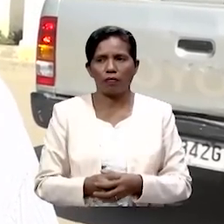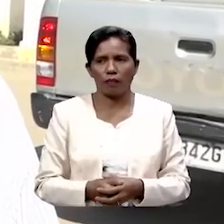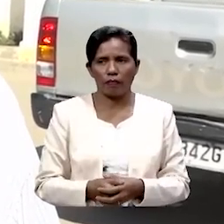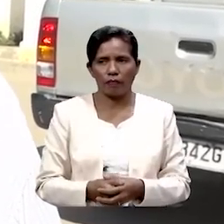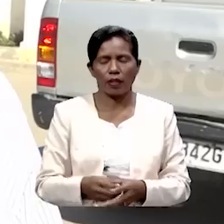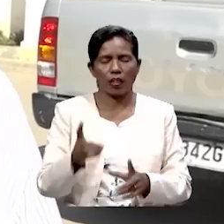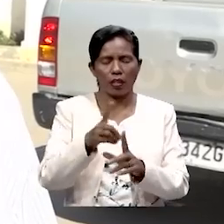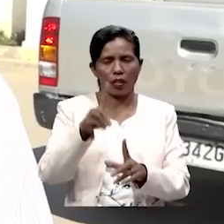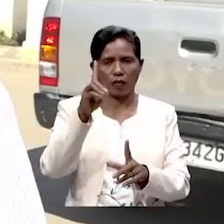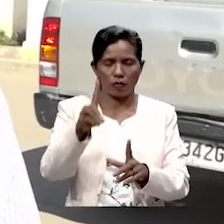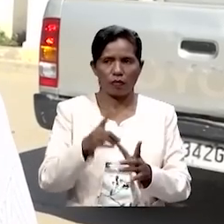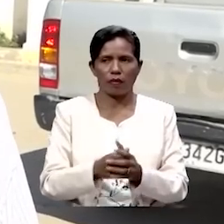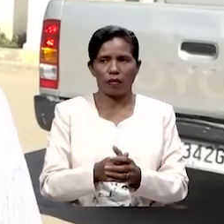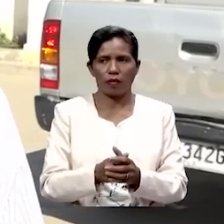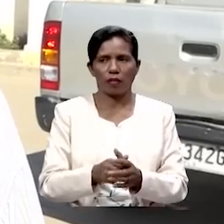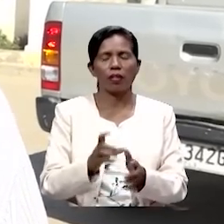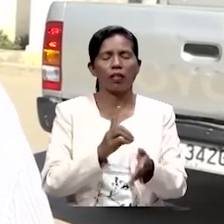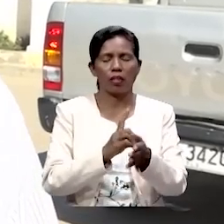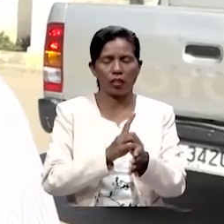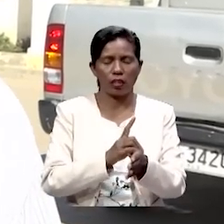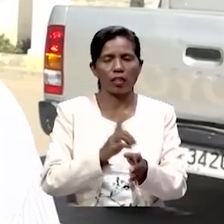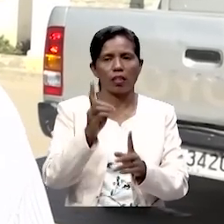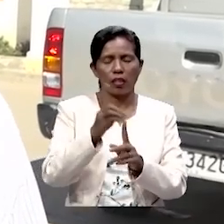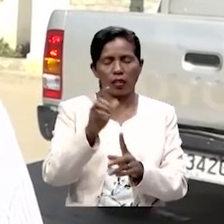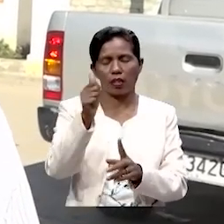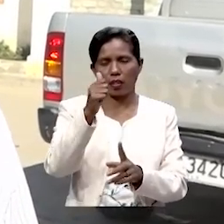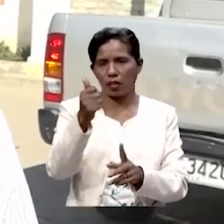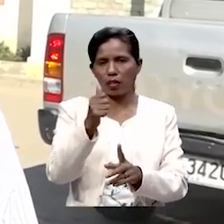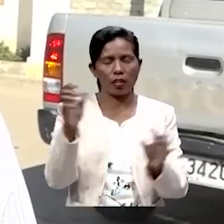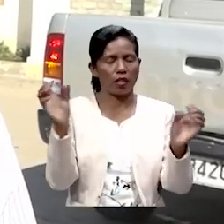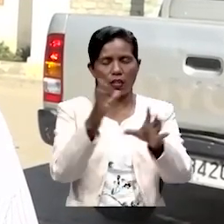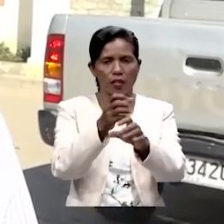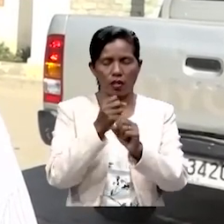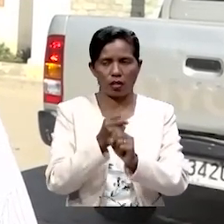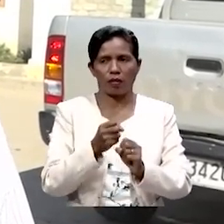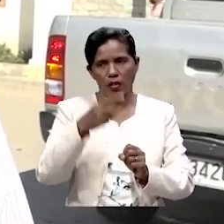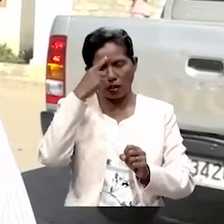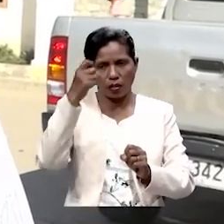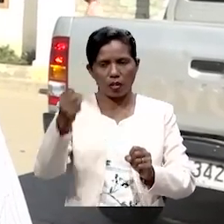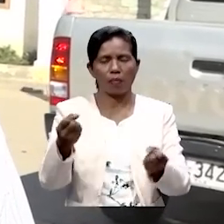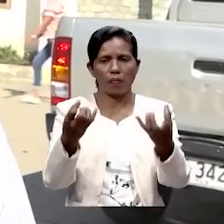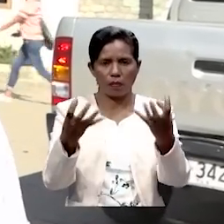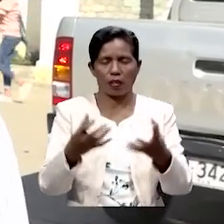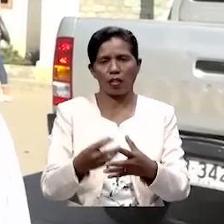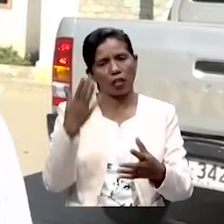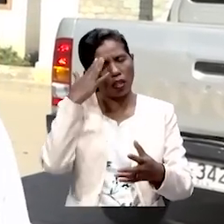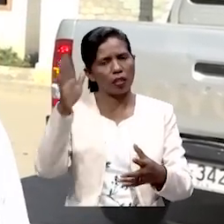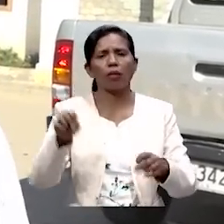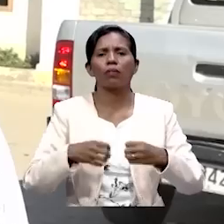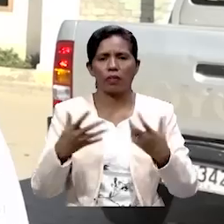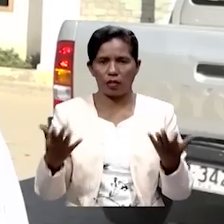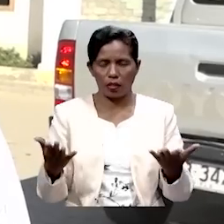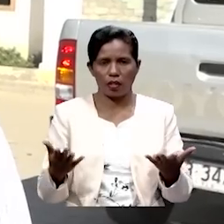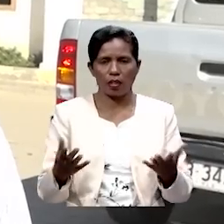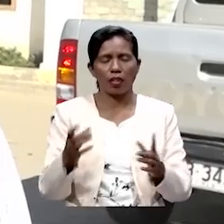indi un dia des ne sin mai be to dia des ne la sim kama to kala barak liu ka la tene o insa dia des